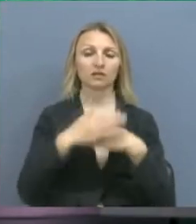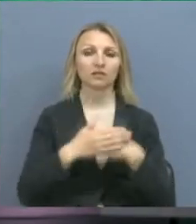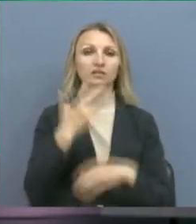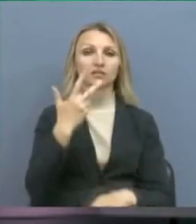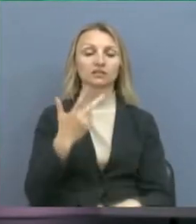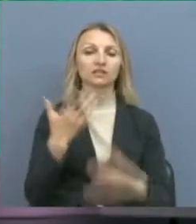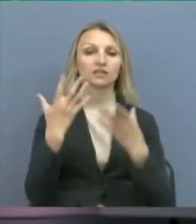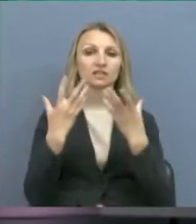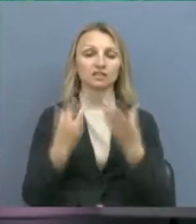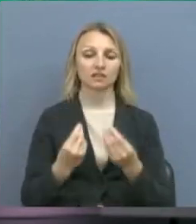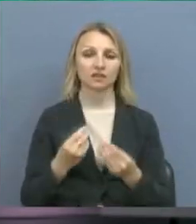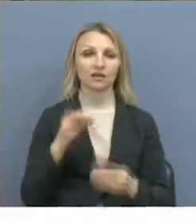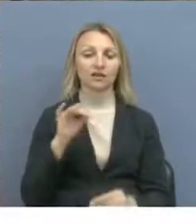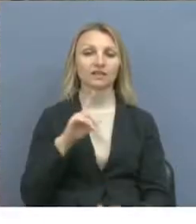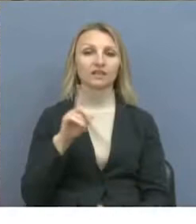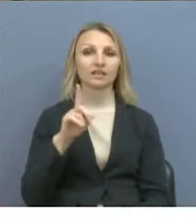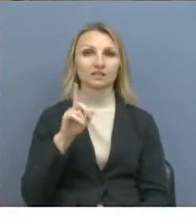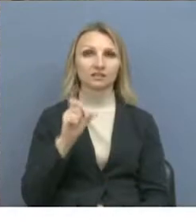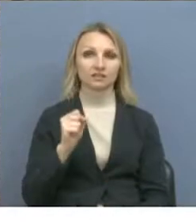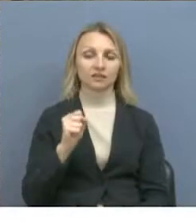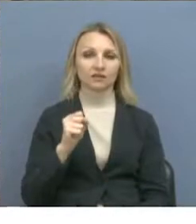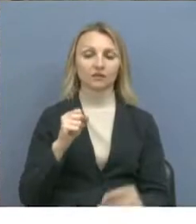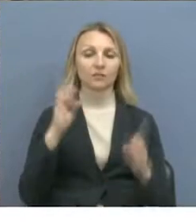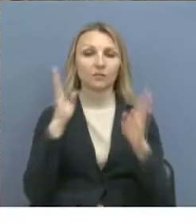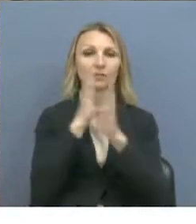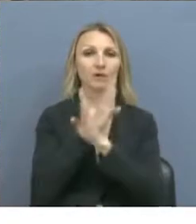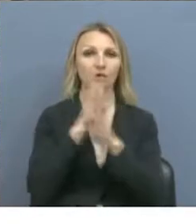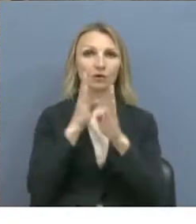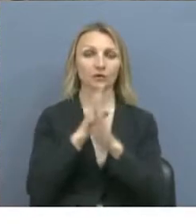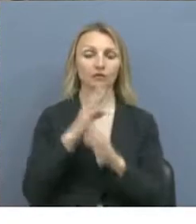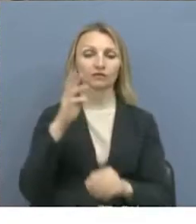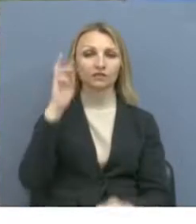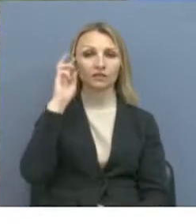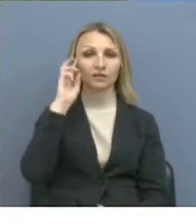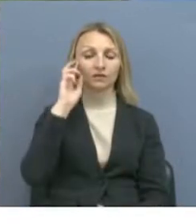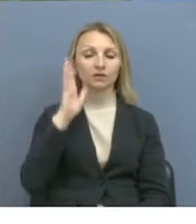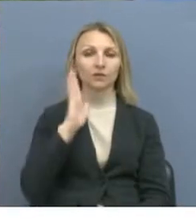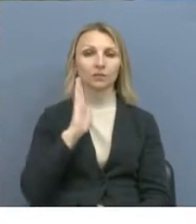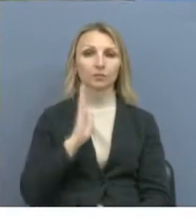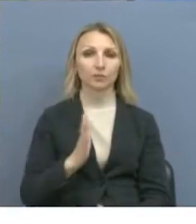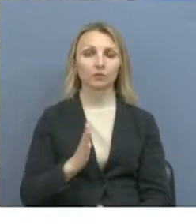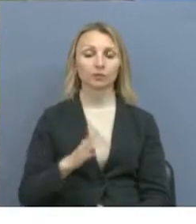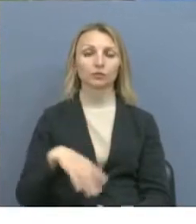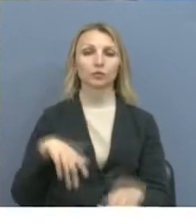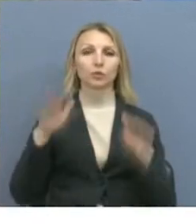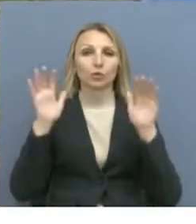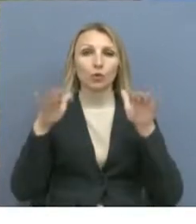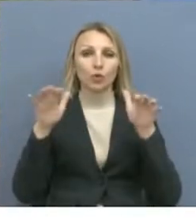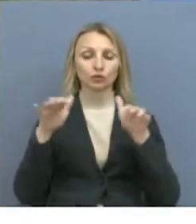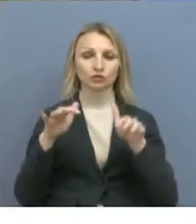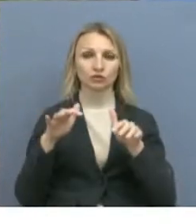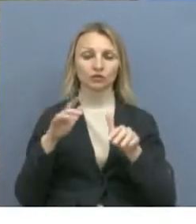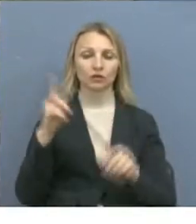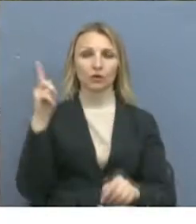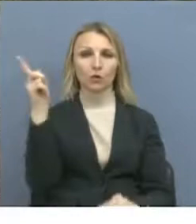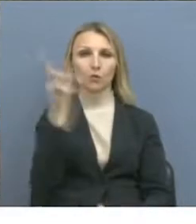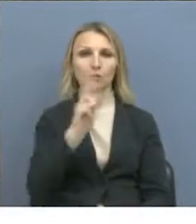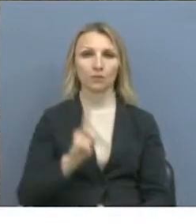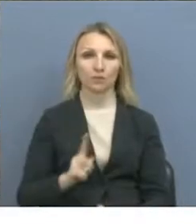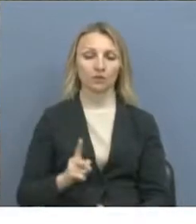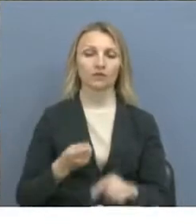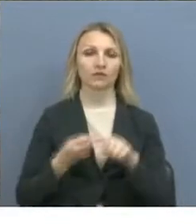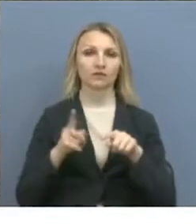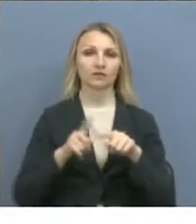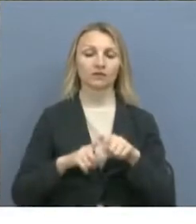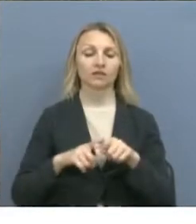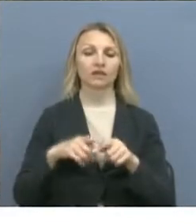синоптических процессов. Из-за прохождения атмосферных фронтов в стране местами ожидается дождь, гром и молния. Порывы ветра 15-23